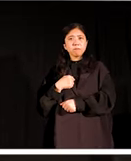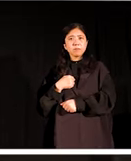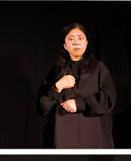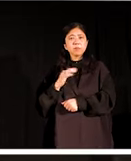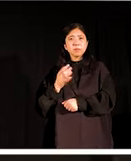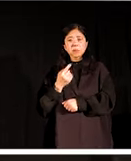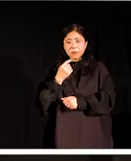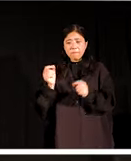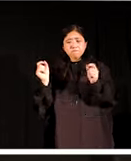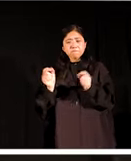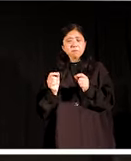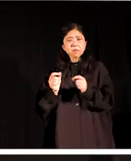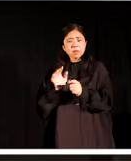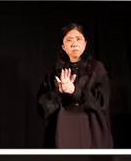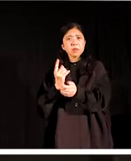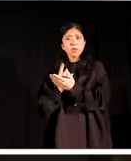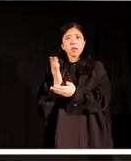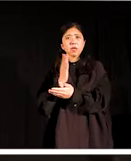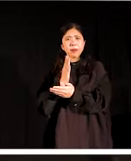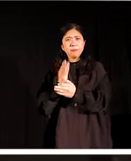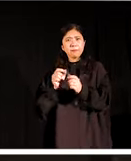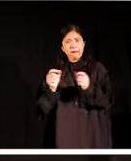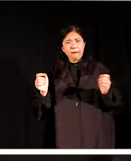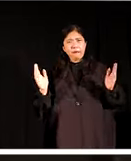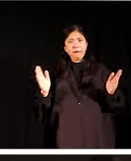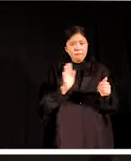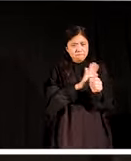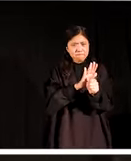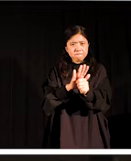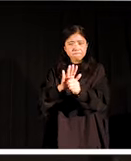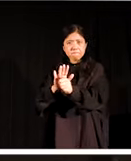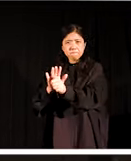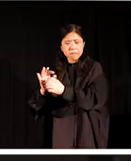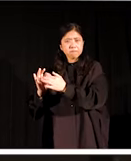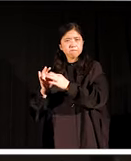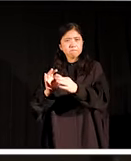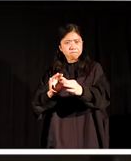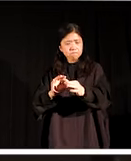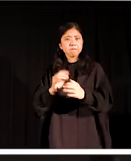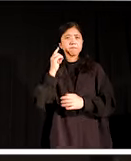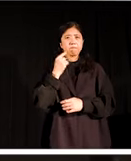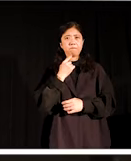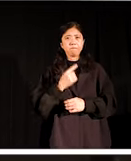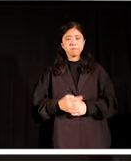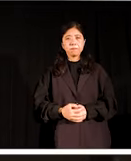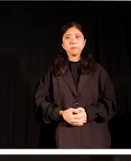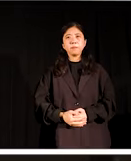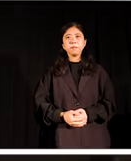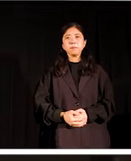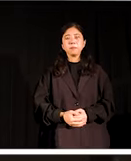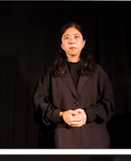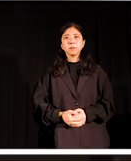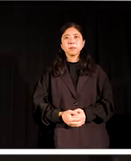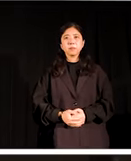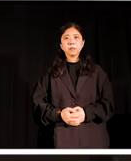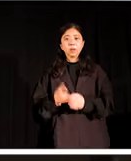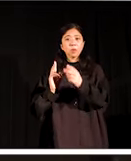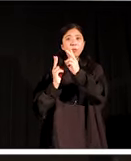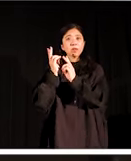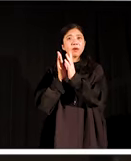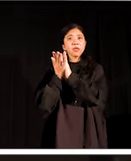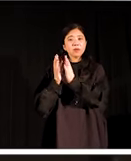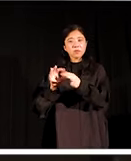なものではなくて中長期であの活動をあの続けてこういった支援というのを続けていきたいと思っていますで沖縄県との